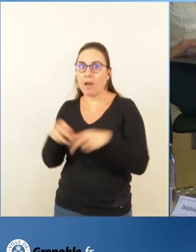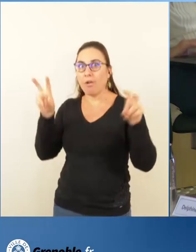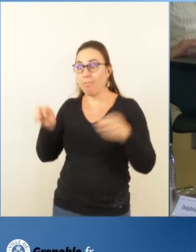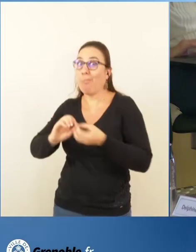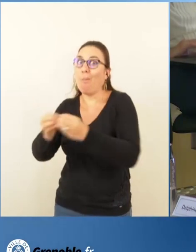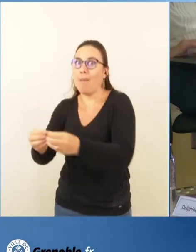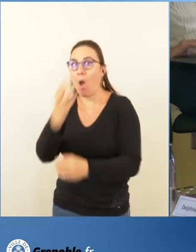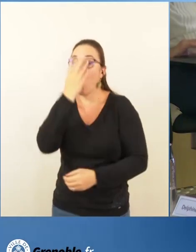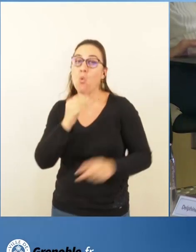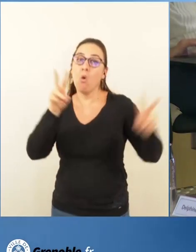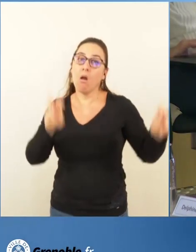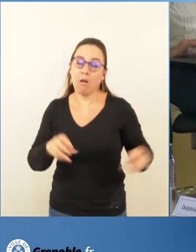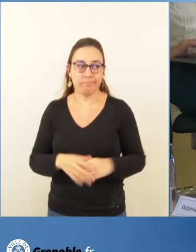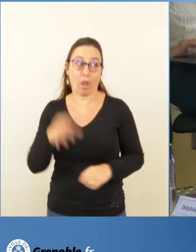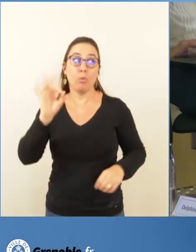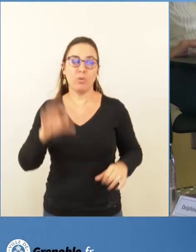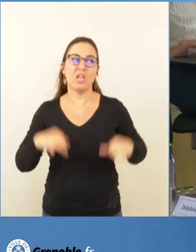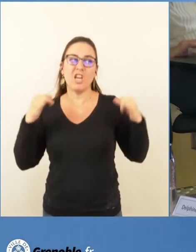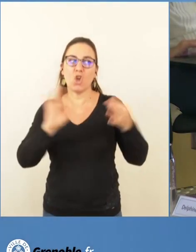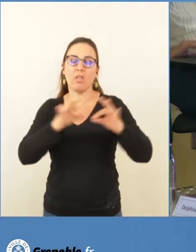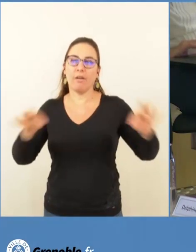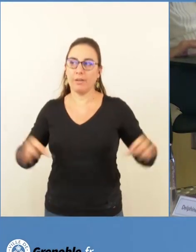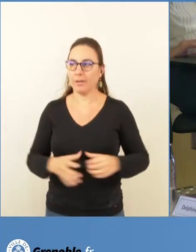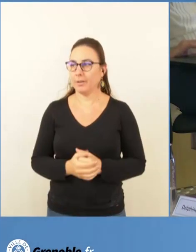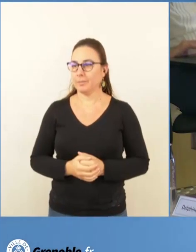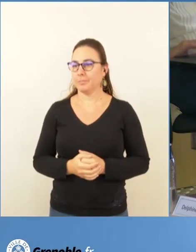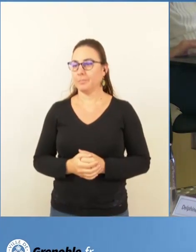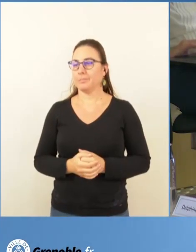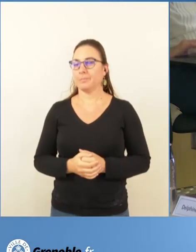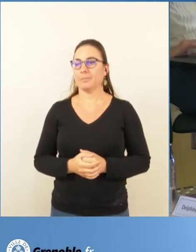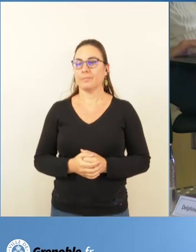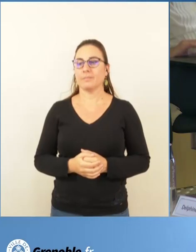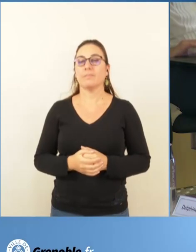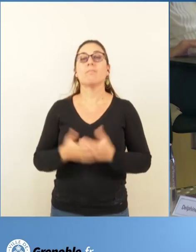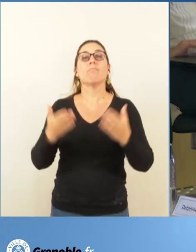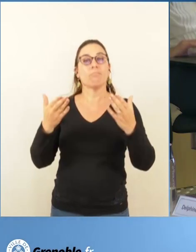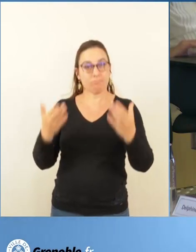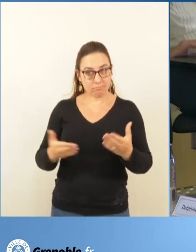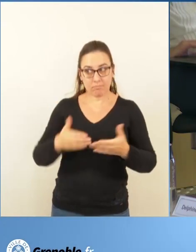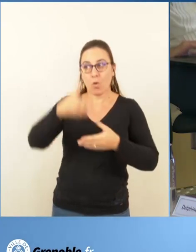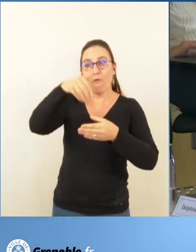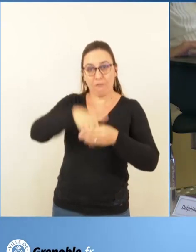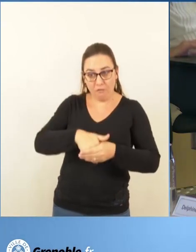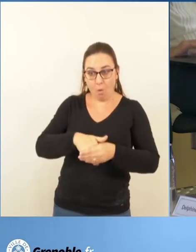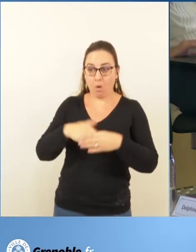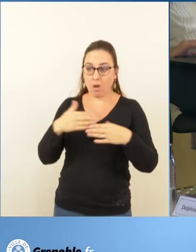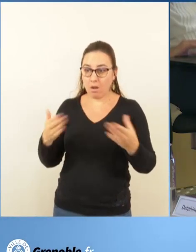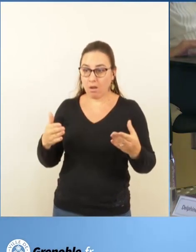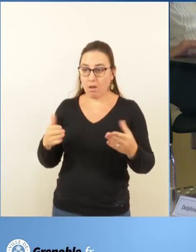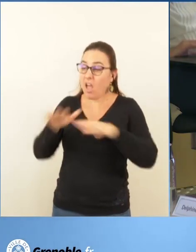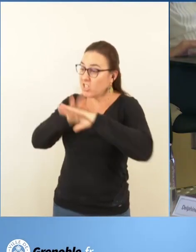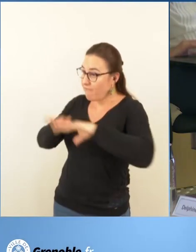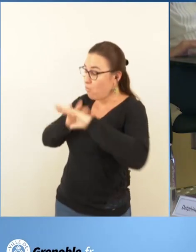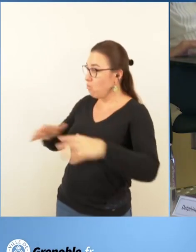si si c'est chelou c'est qu'il y a un loup sur le fond si c'est flou et ben c'est flou alors